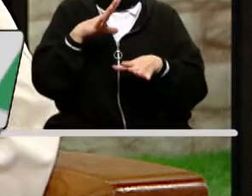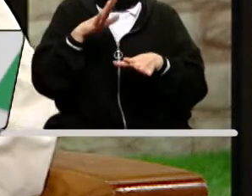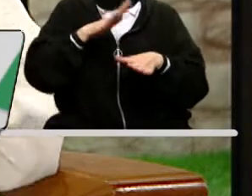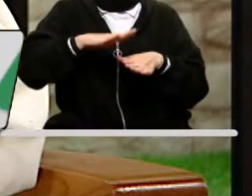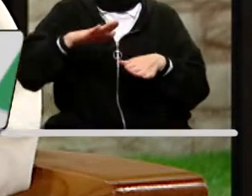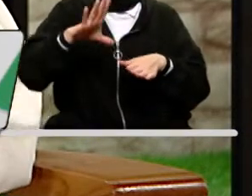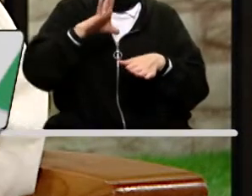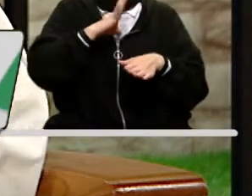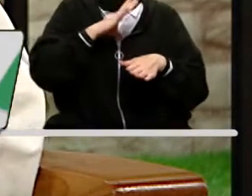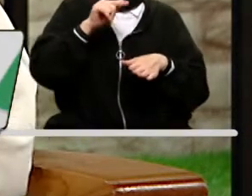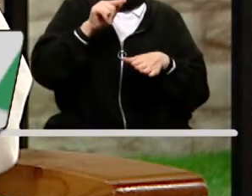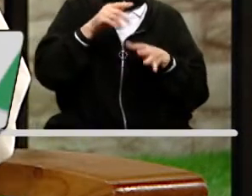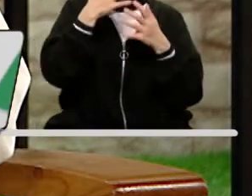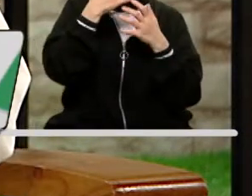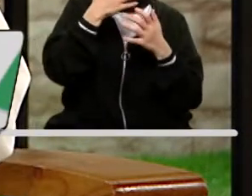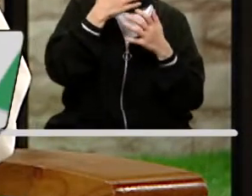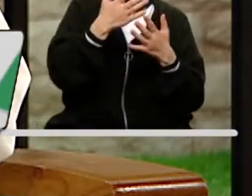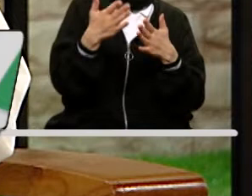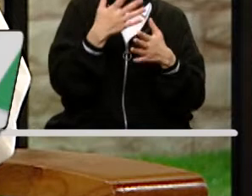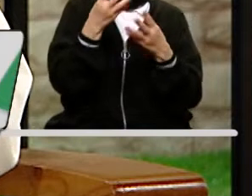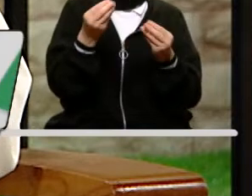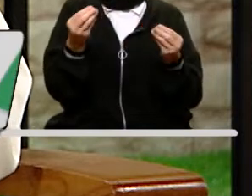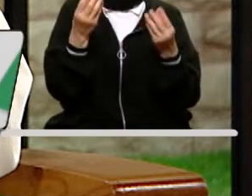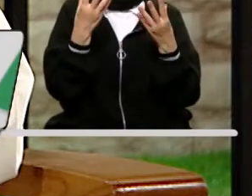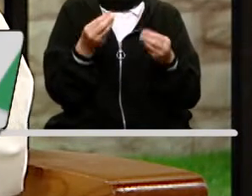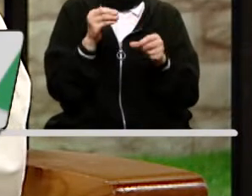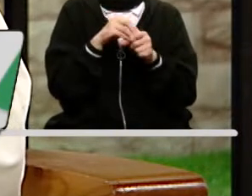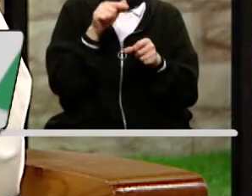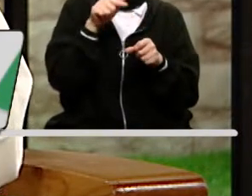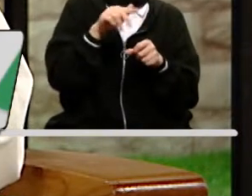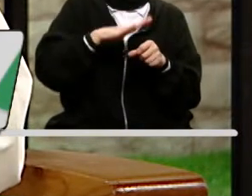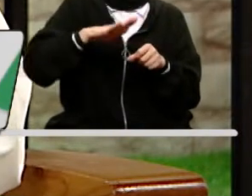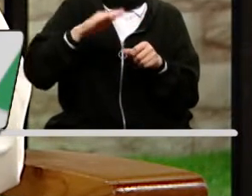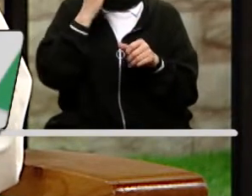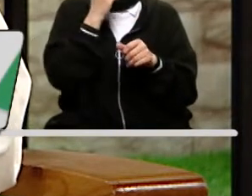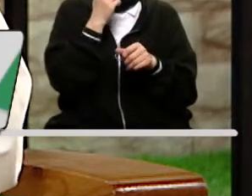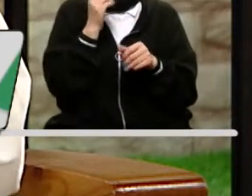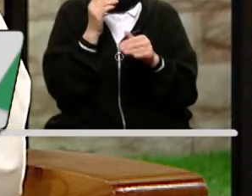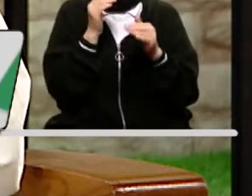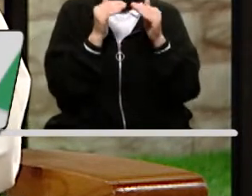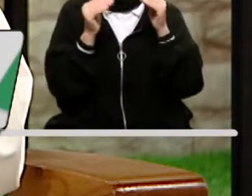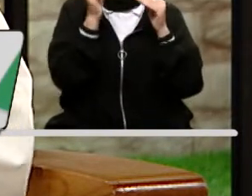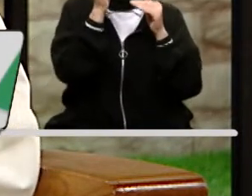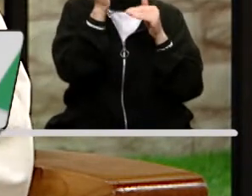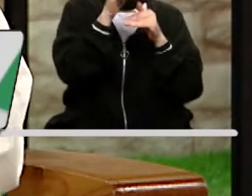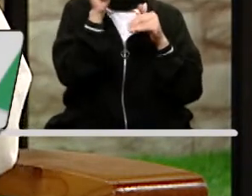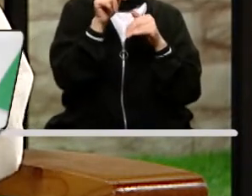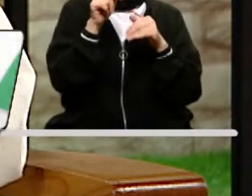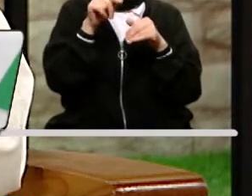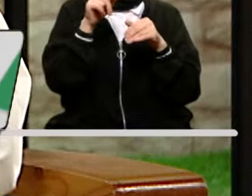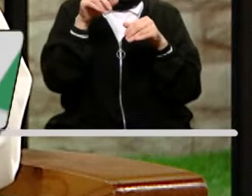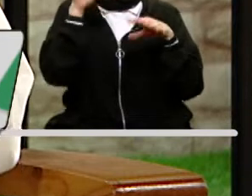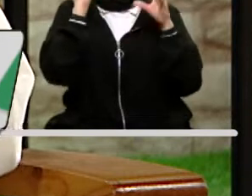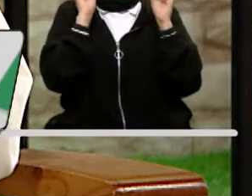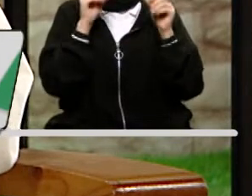öğretmenler oluyor vesaire. Ve çocukların gelişerek, gözlemleyerek Montessori eğitim yöntemlerinden ve Gardner'ın çoklu